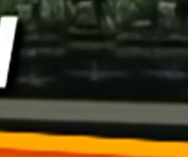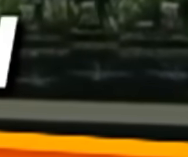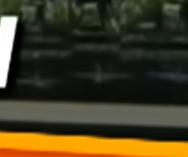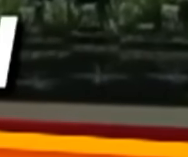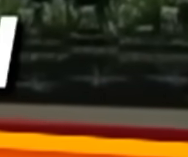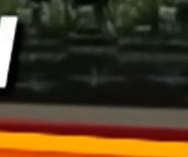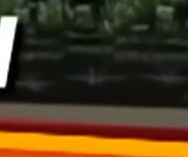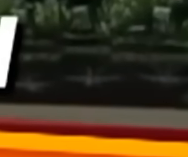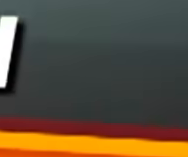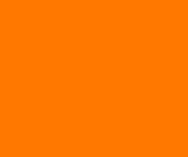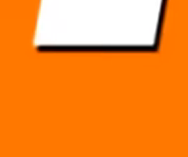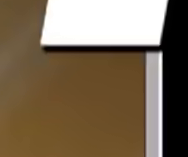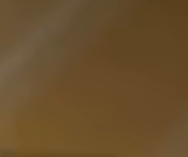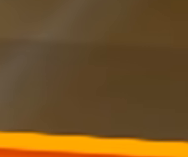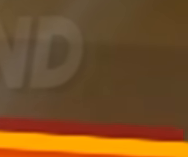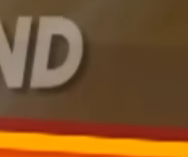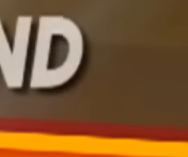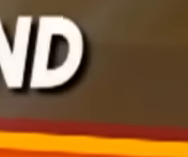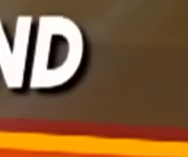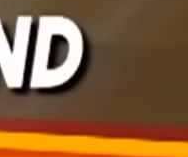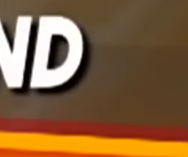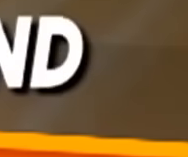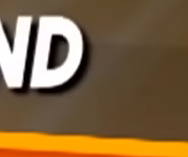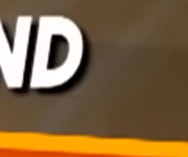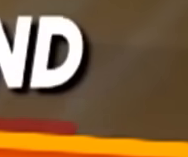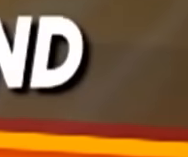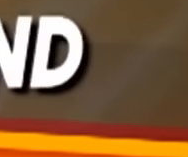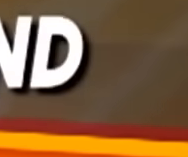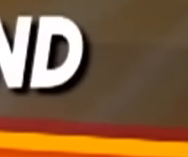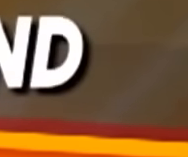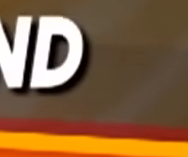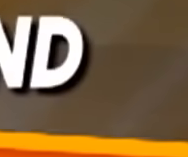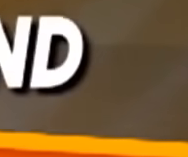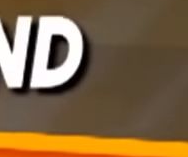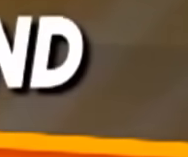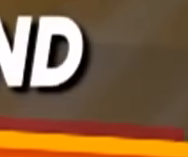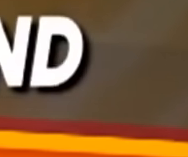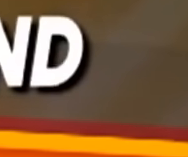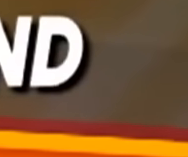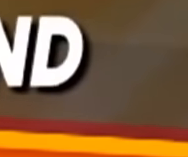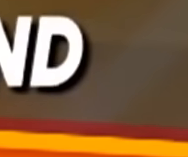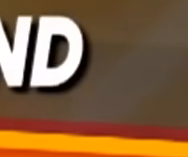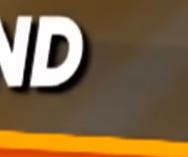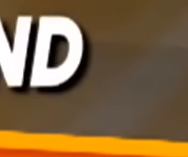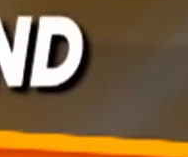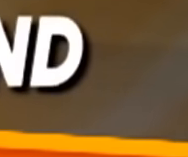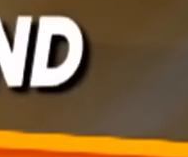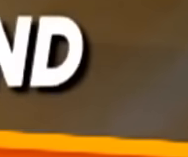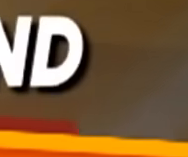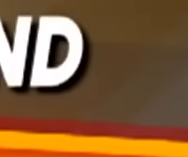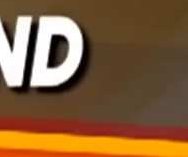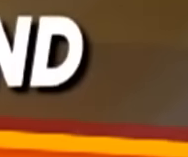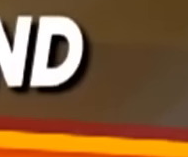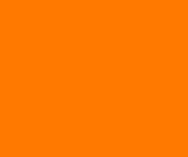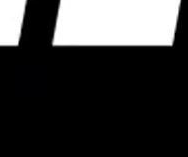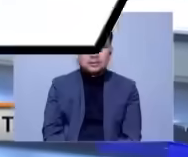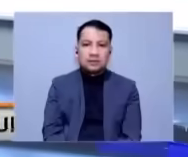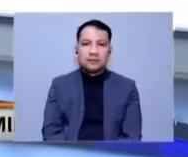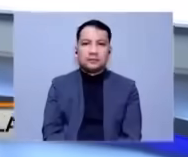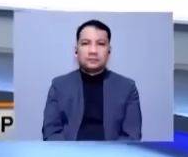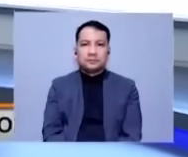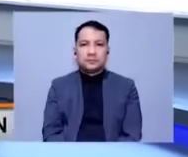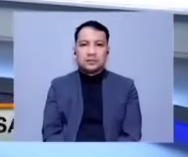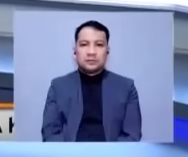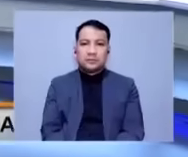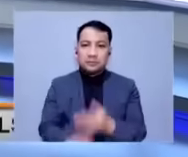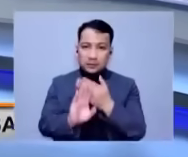paimbestigahan ng Senado. At Beyonce, pinadalhan ng regalo ang kanyang batang Pinoy fan. Abangan ang